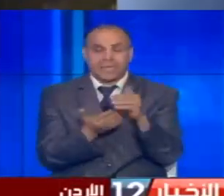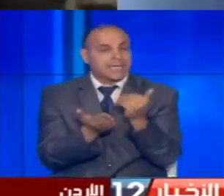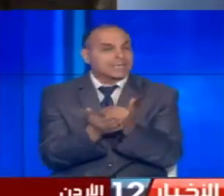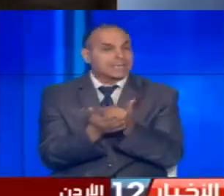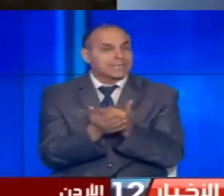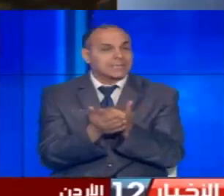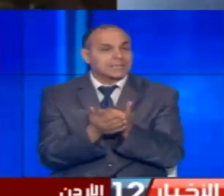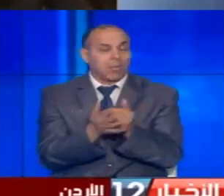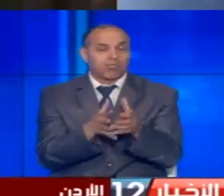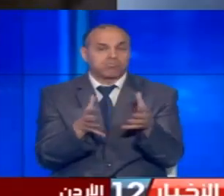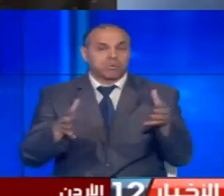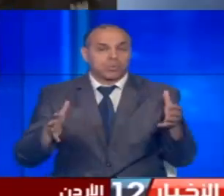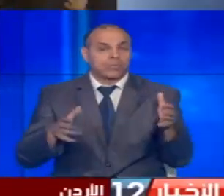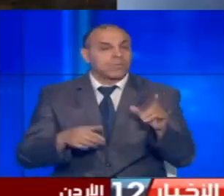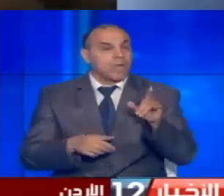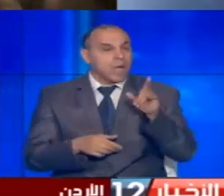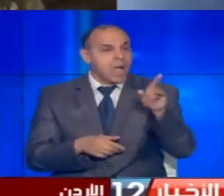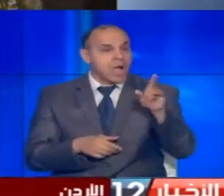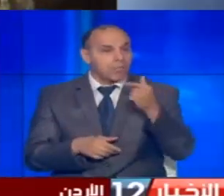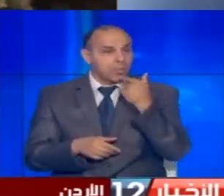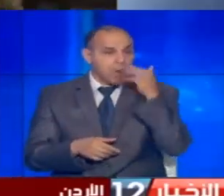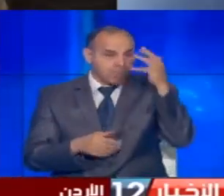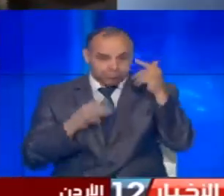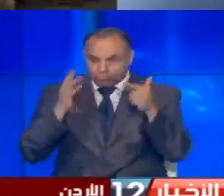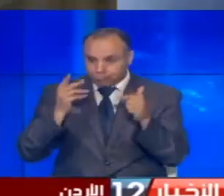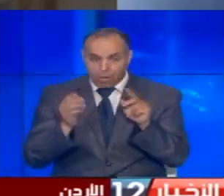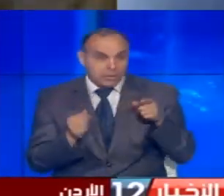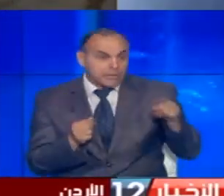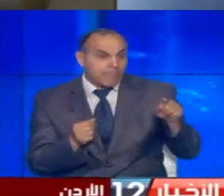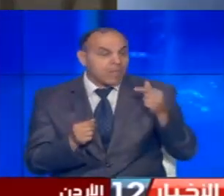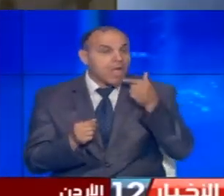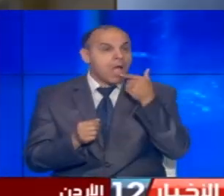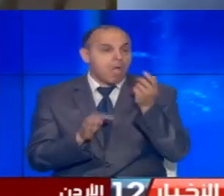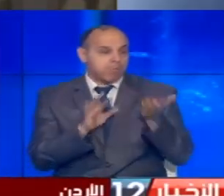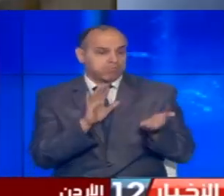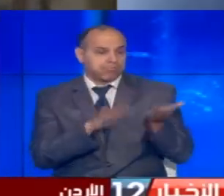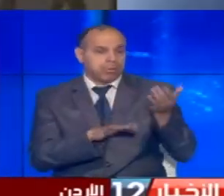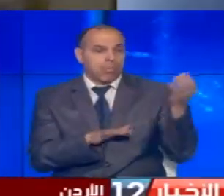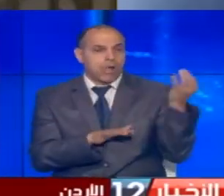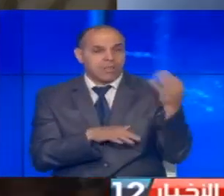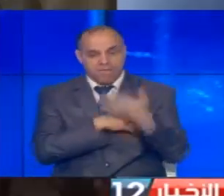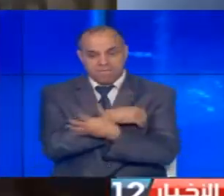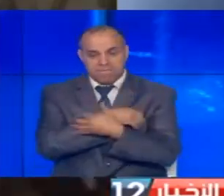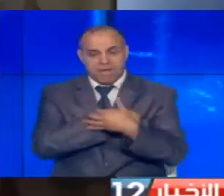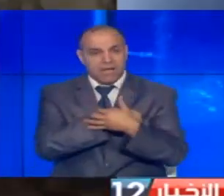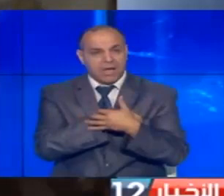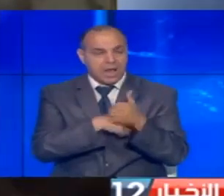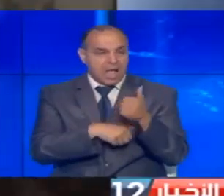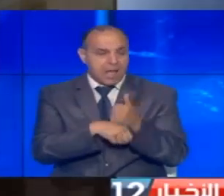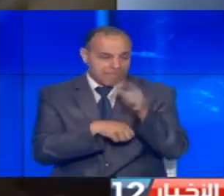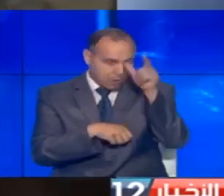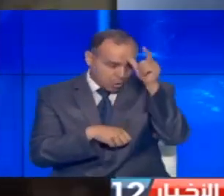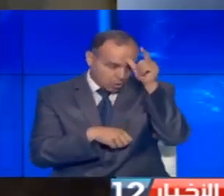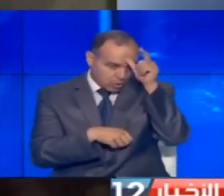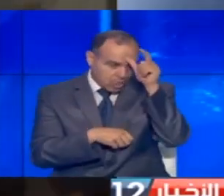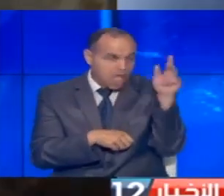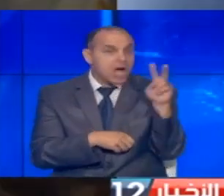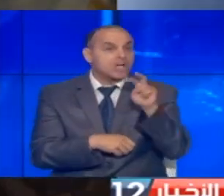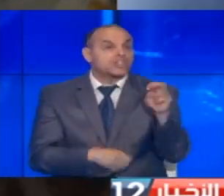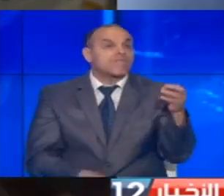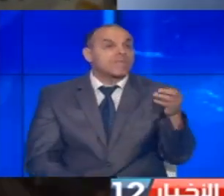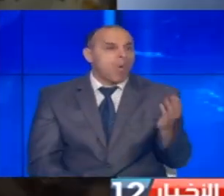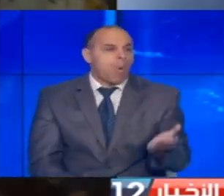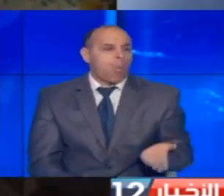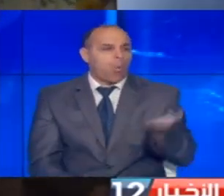اقتصادية متفاقمة، ووفقا للأرقام الرسمية ارتفع معدل الفقر مطلع العام في الأردن إلى